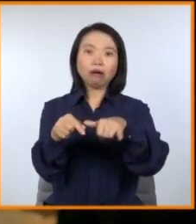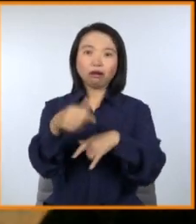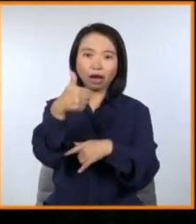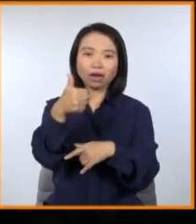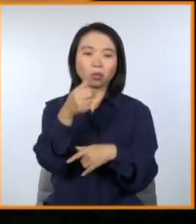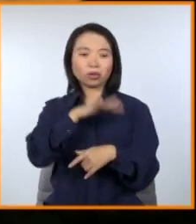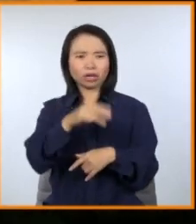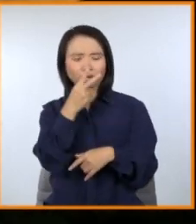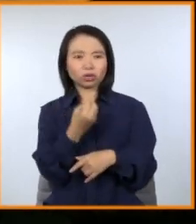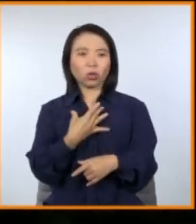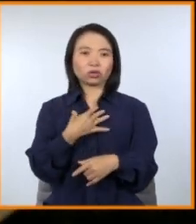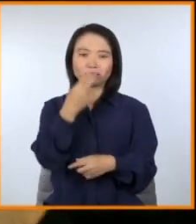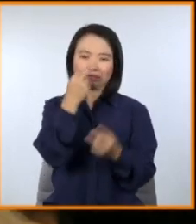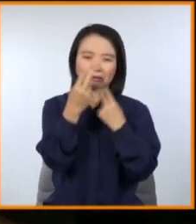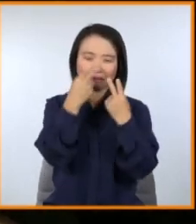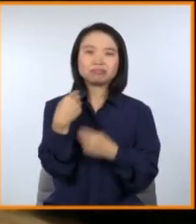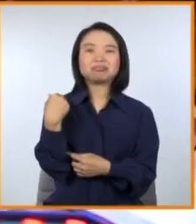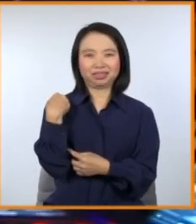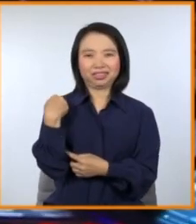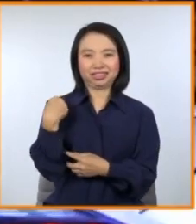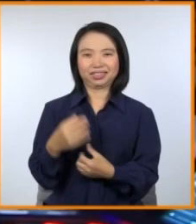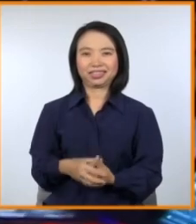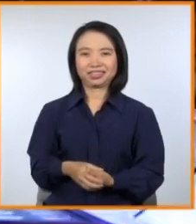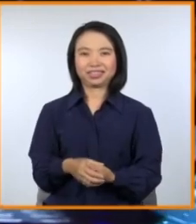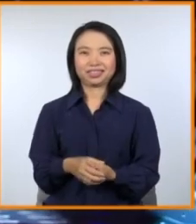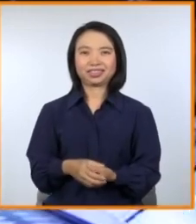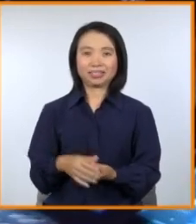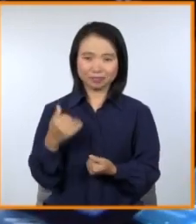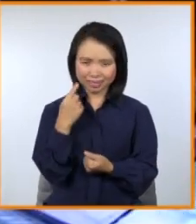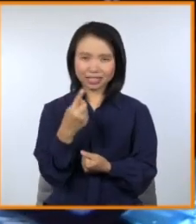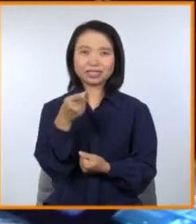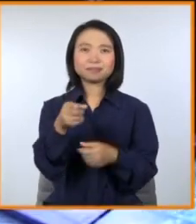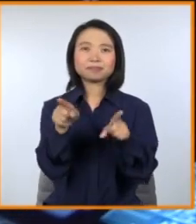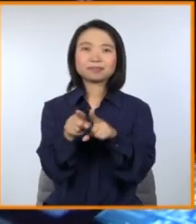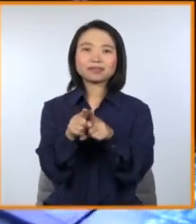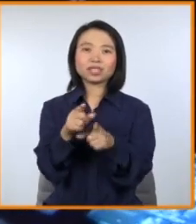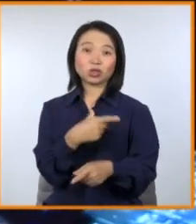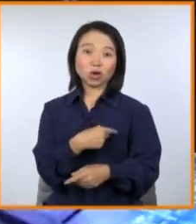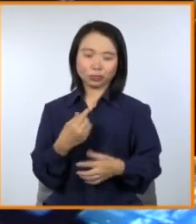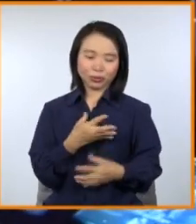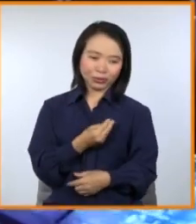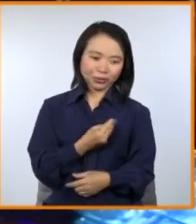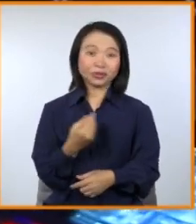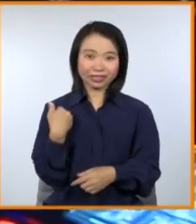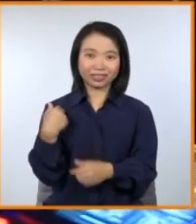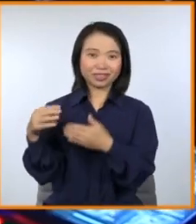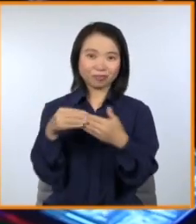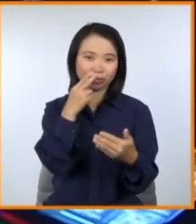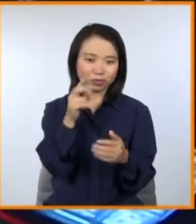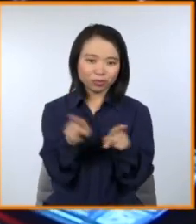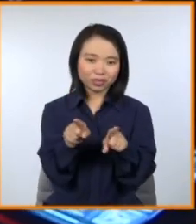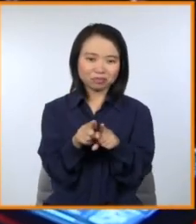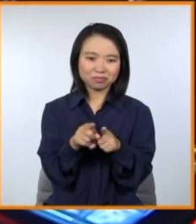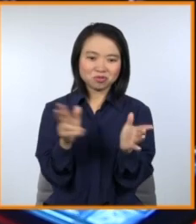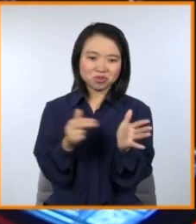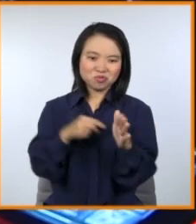ร้องไห้เพราะตกใจกันเลยทีเดียวเลยค่ะและอีกหนึ่งโซนนะคะสำหรับคนที่ชอบความตื่นเต้นค่ะเดี๋ยวเราจะไปออกกำลังกายวิ่งหนีแรปเตอร์ใน